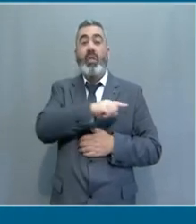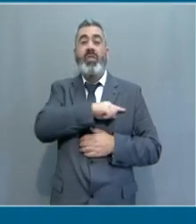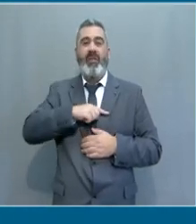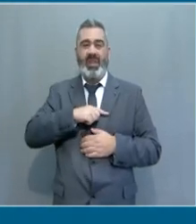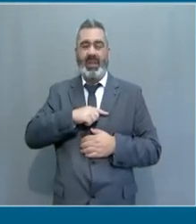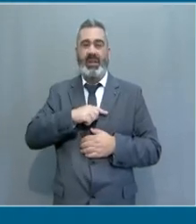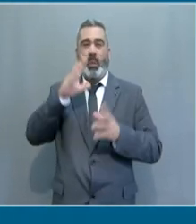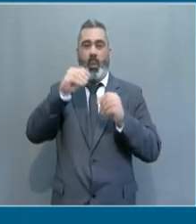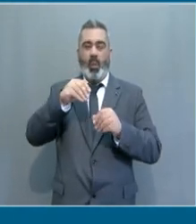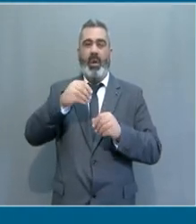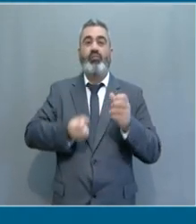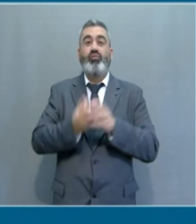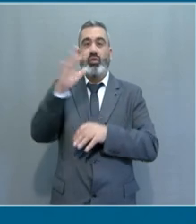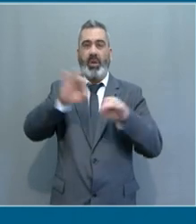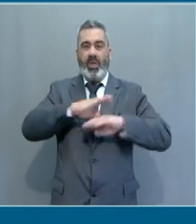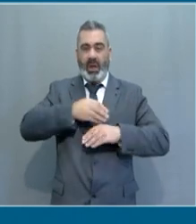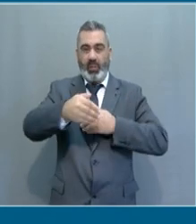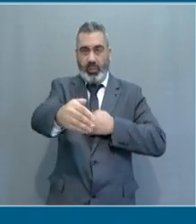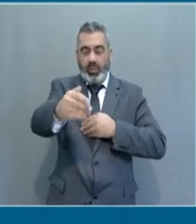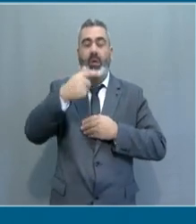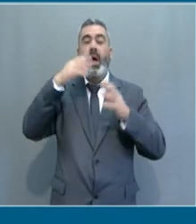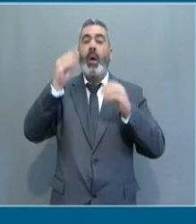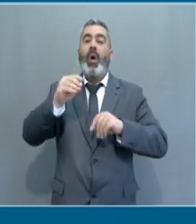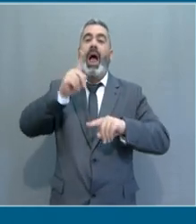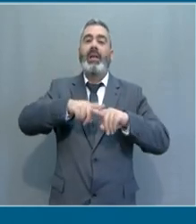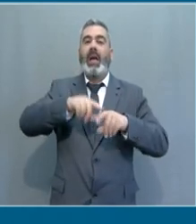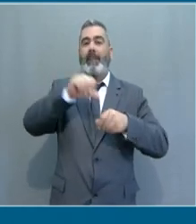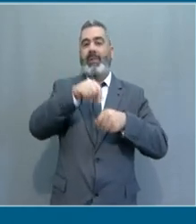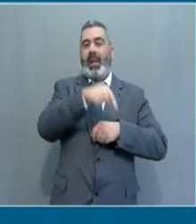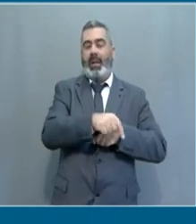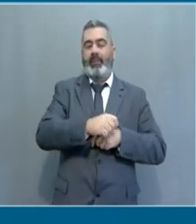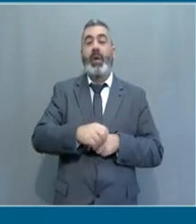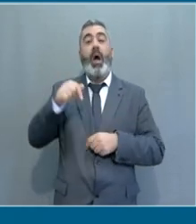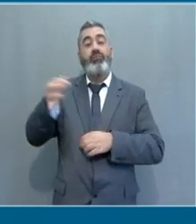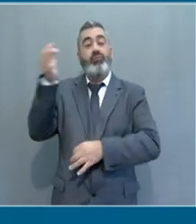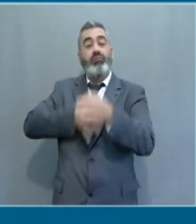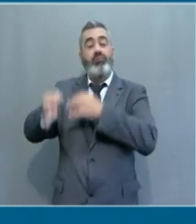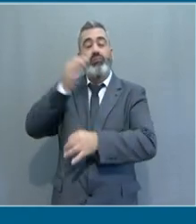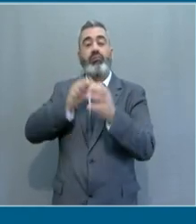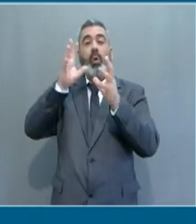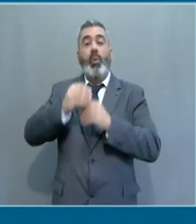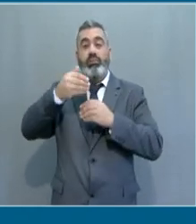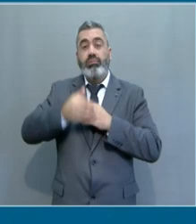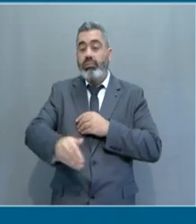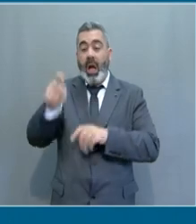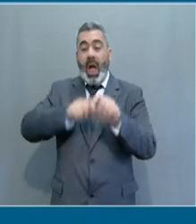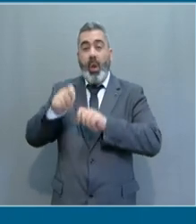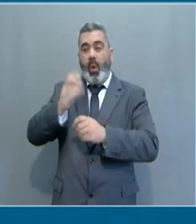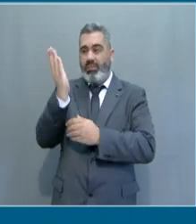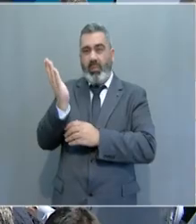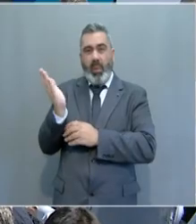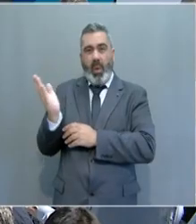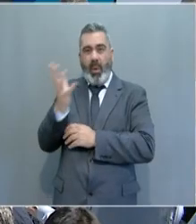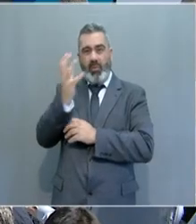του Ομίλου Ελληνικά Πετρέλαια, ο οποίος θα μας δώσει περισσότερες πληροφορίες για αυτό το εξαιρετικά σημαντικό έργο.